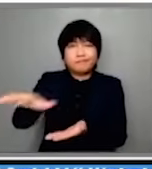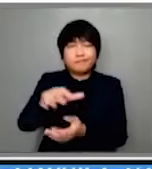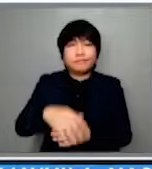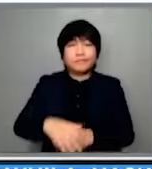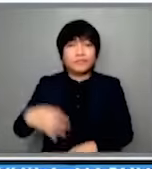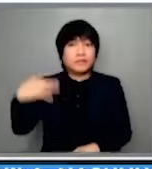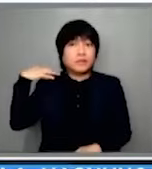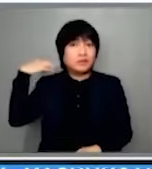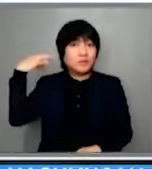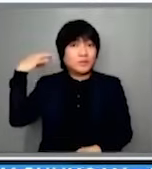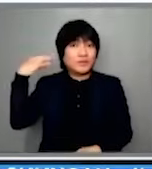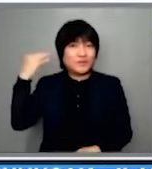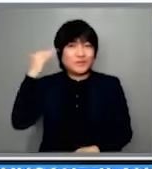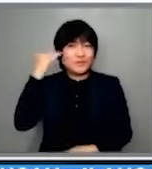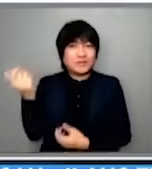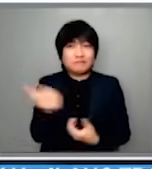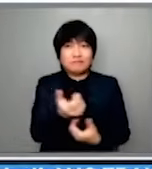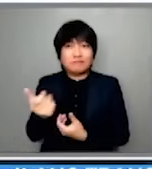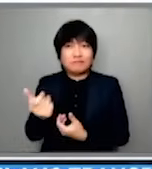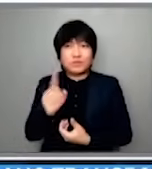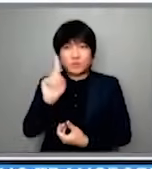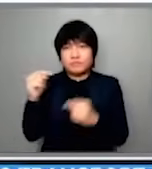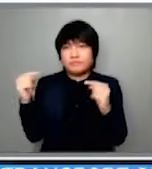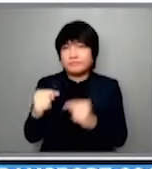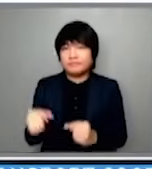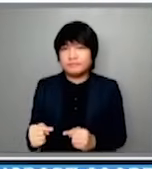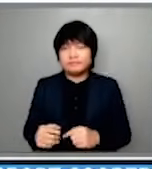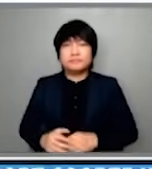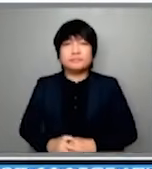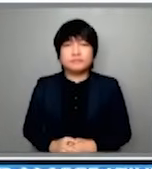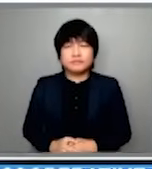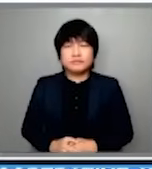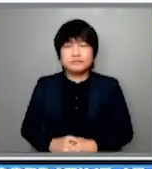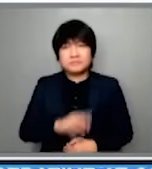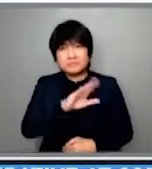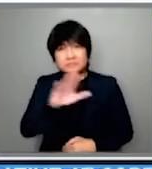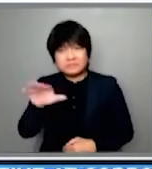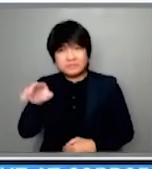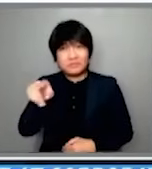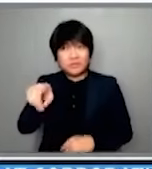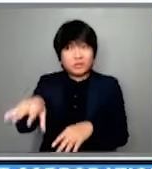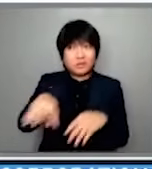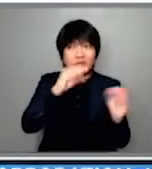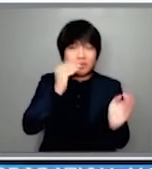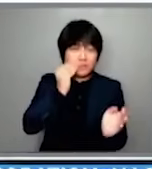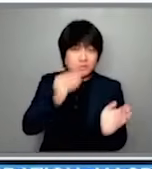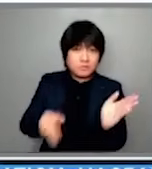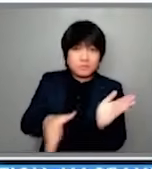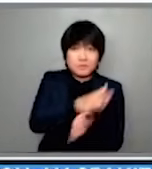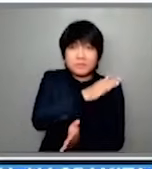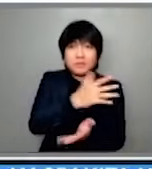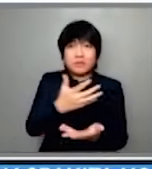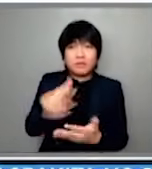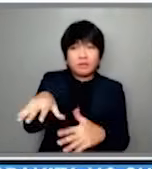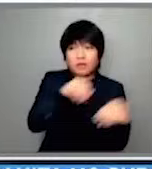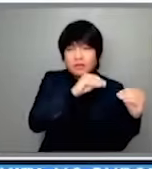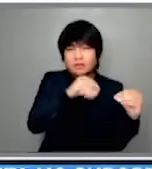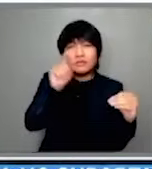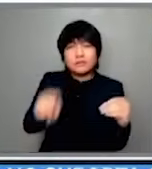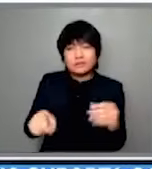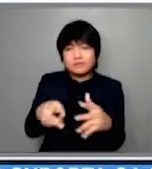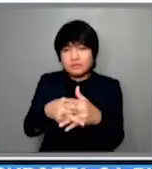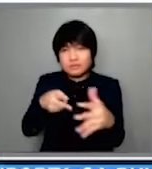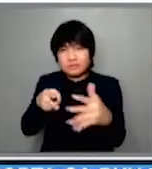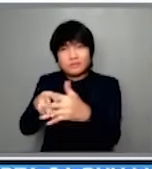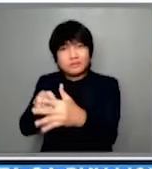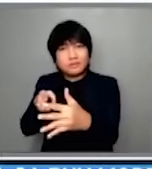sugatan. Bago po umalis ang bahay, hugutin ang pwedeng hugutin, no? Yung mga gagamitin or bibilin natin ng mga appliances,